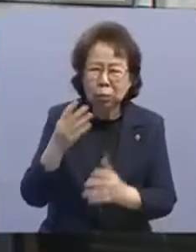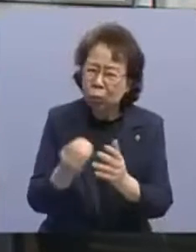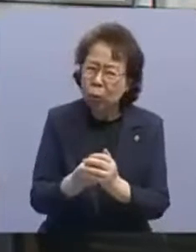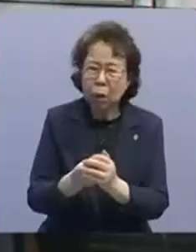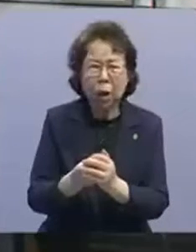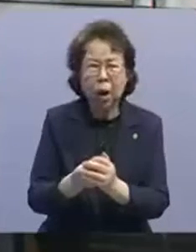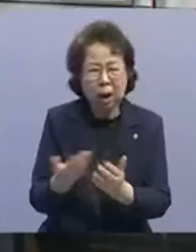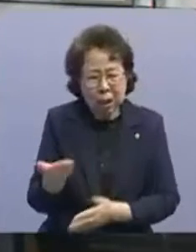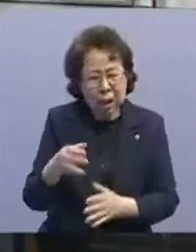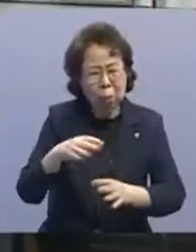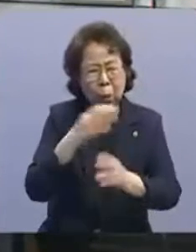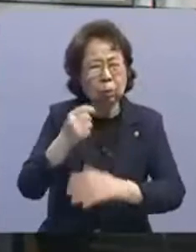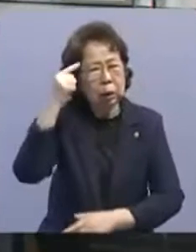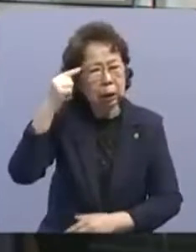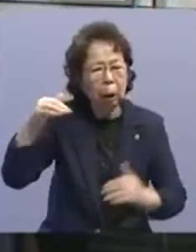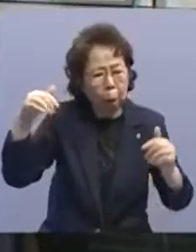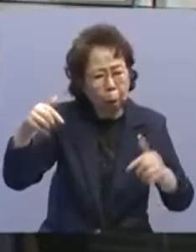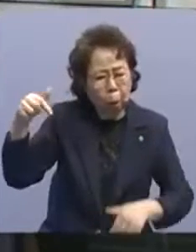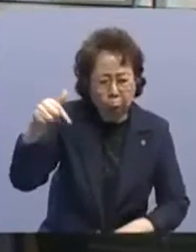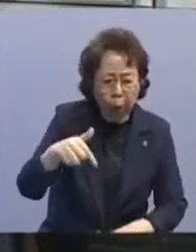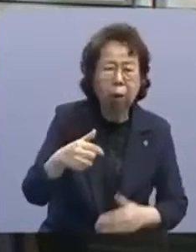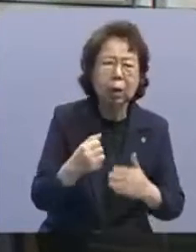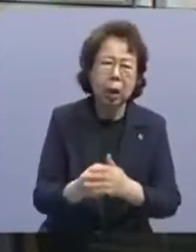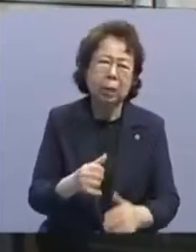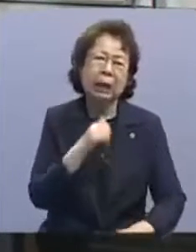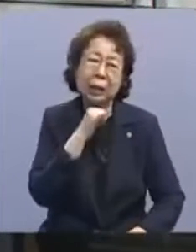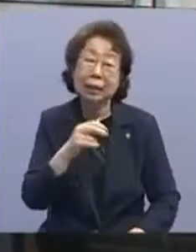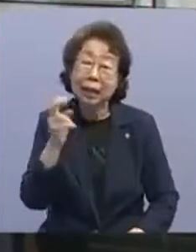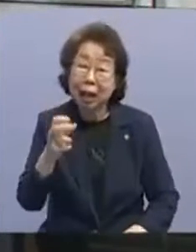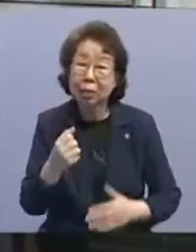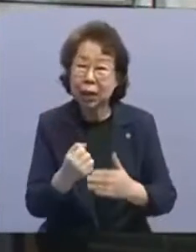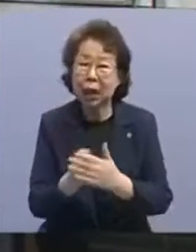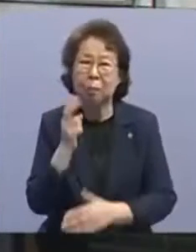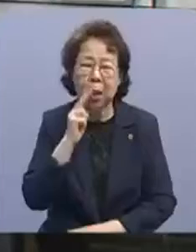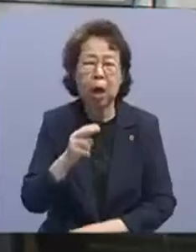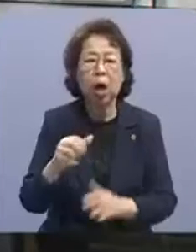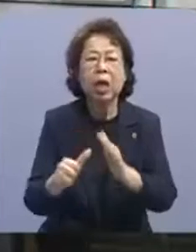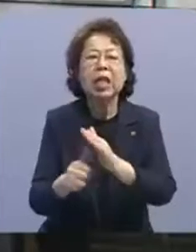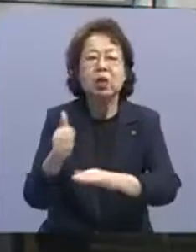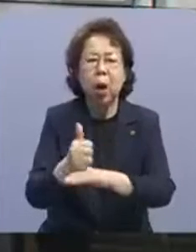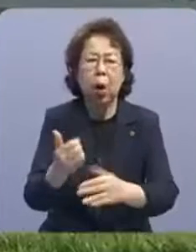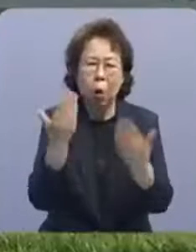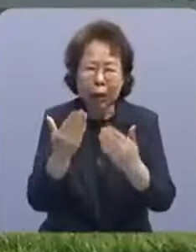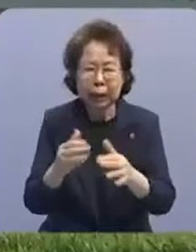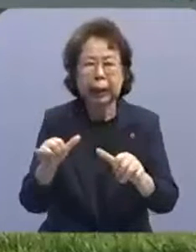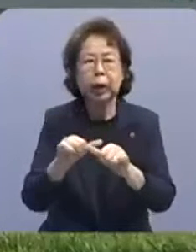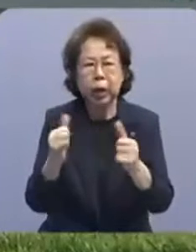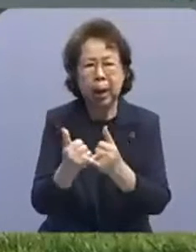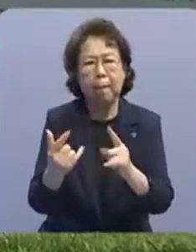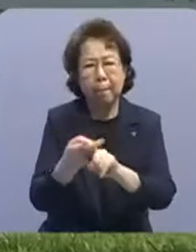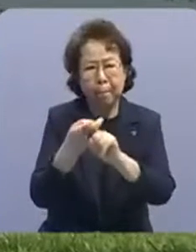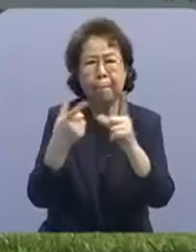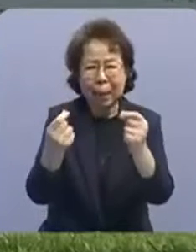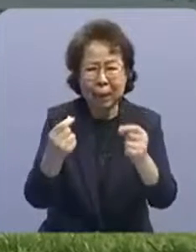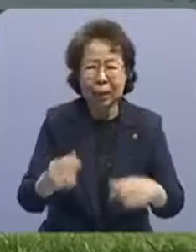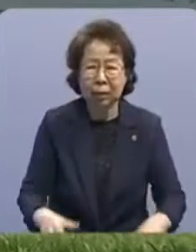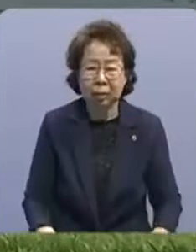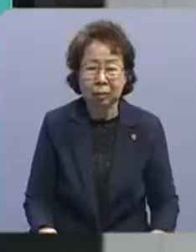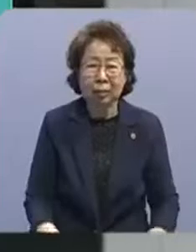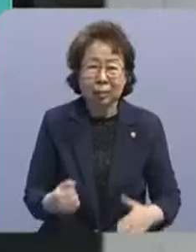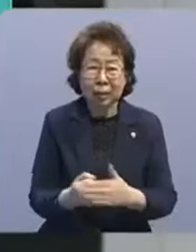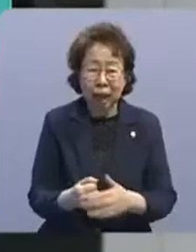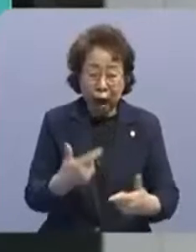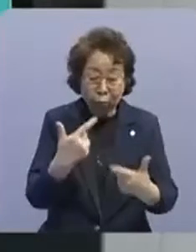현저히 저하되어 자살에 이르게 되었다고 부와 상당 관계를 인정한 판결입니다 앞서 근로복지공단은